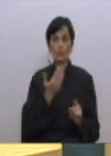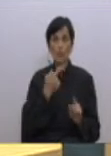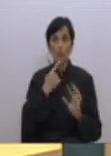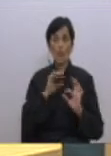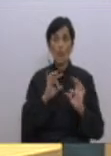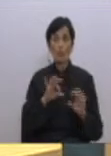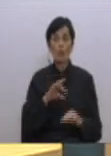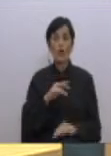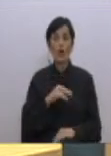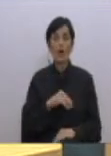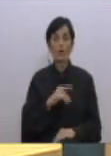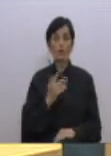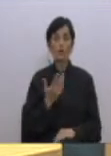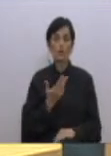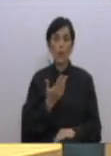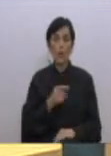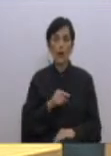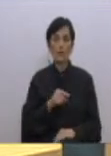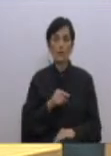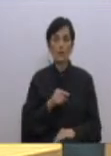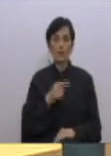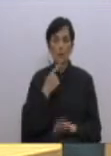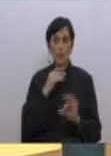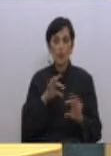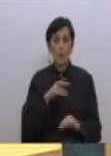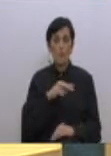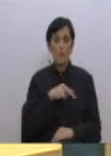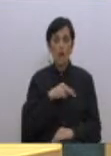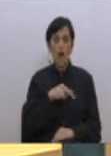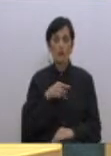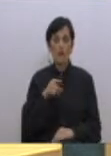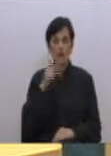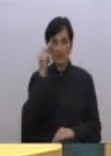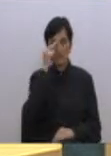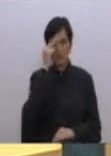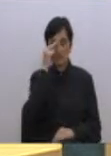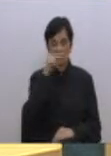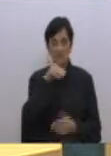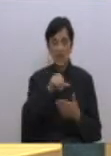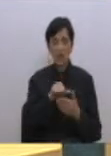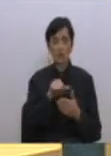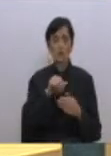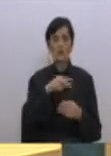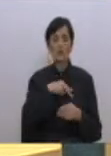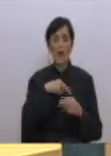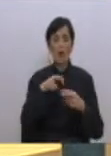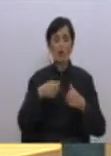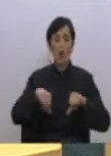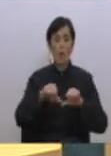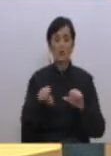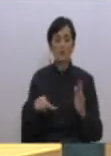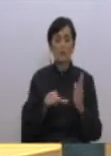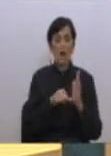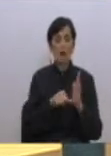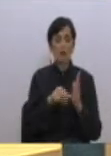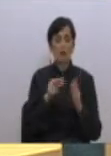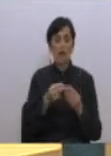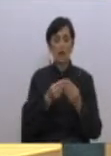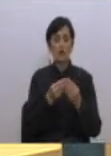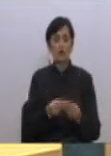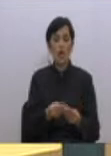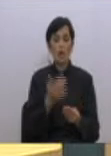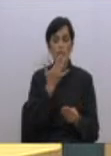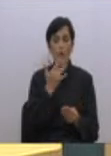მოგახსენებთ პარლამენტ რომელსაც მოგეხსენებათ პარლამენტი სწავლობდა საპარლამენტო კომისიის მეშვეობით და შექონდა